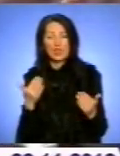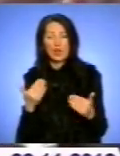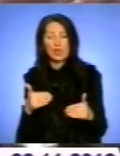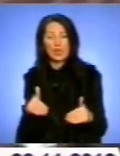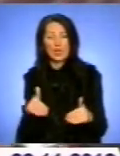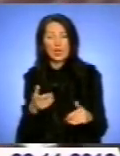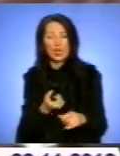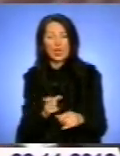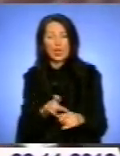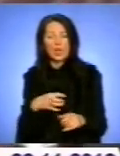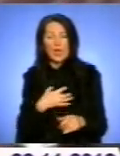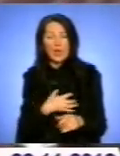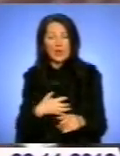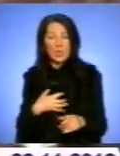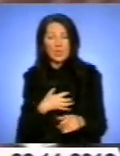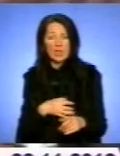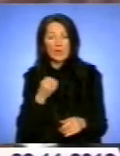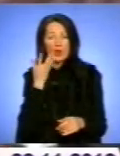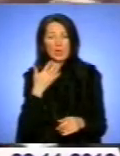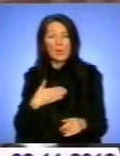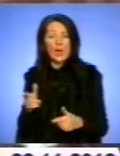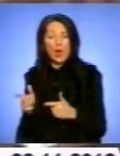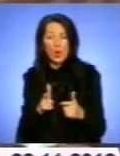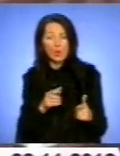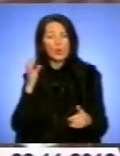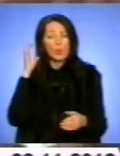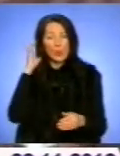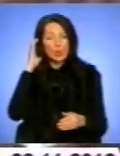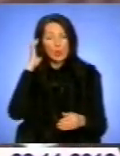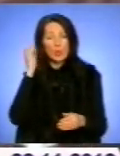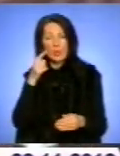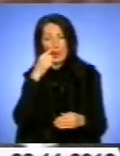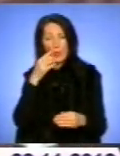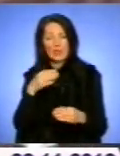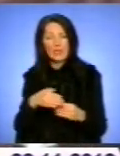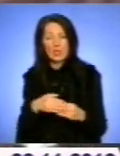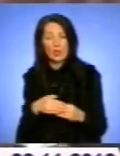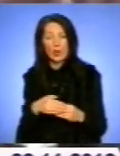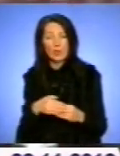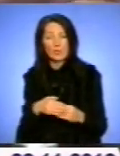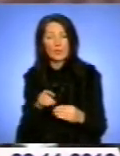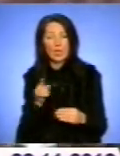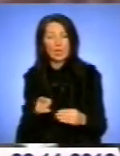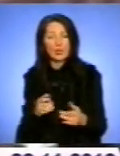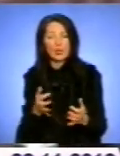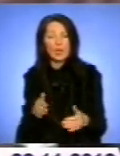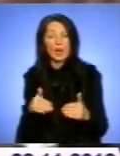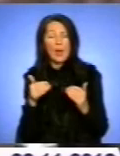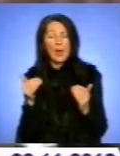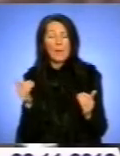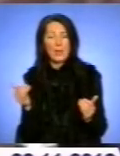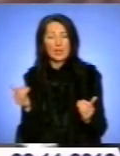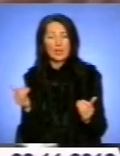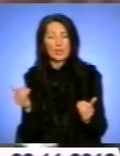скротоє, вже дуже важливе, коли ми готові послухати ближнього. А тут ще більше.